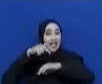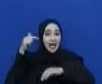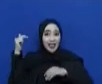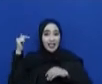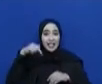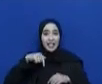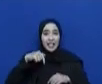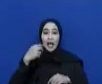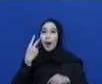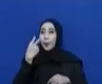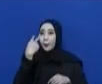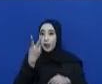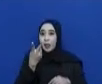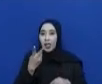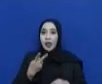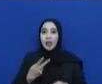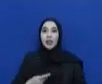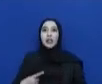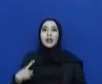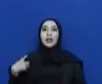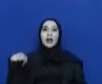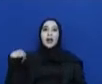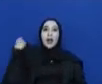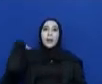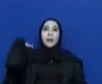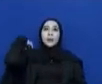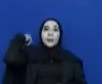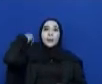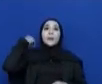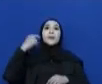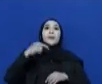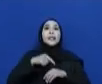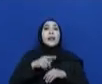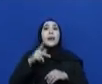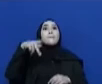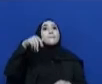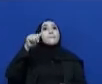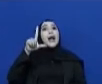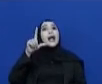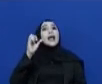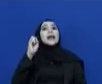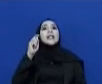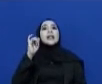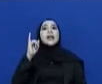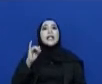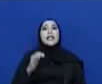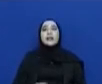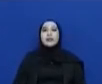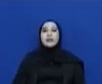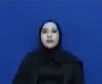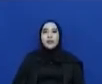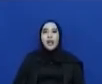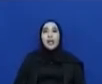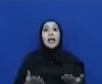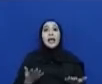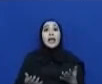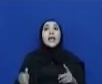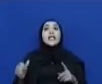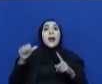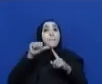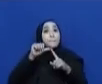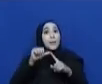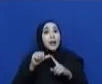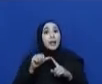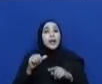bagaimana tragedi yang terjadi di Palestine di Palestina nah kira-kira seandainya nanti